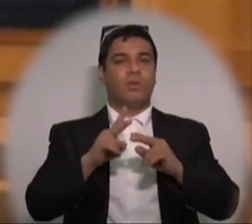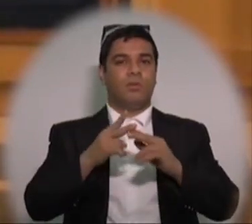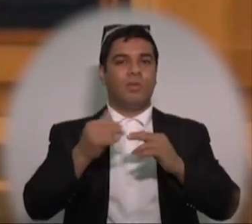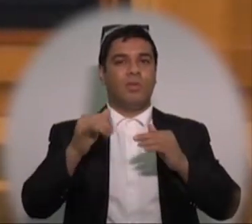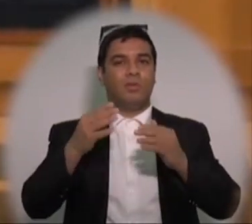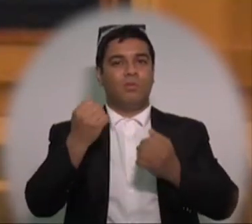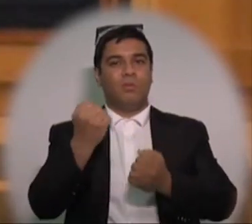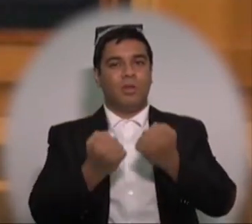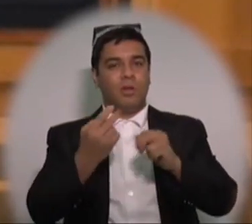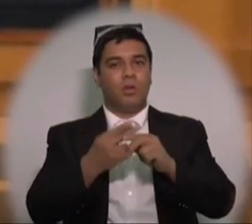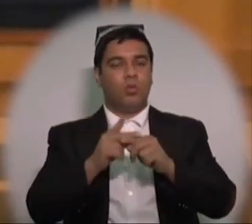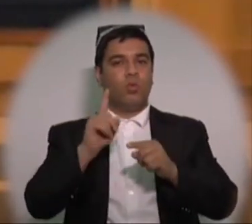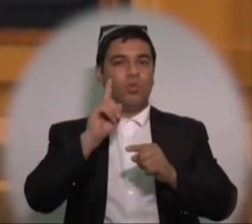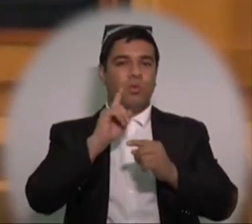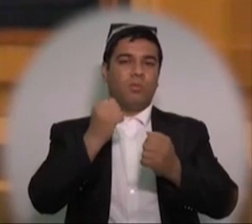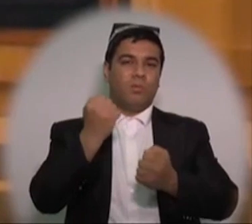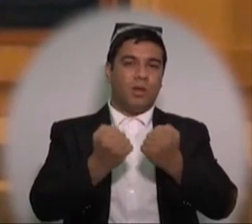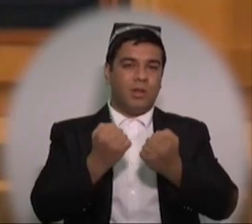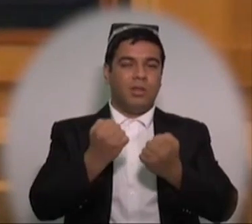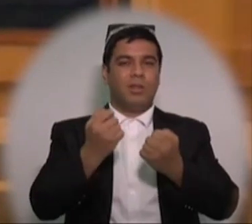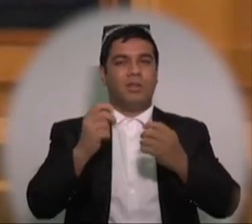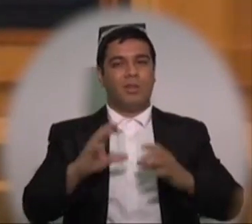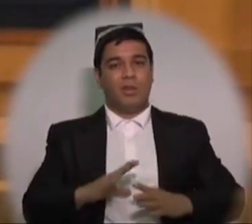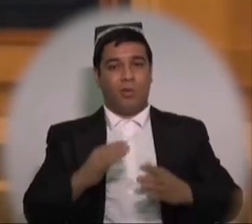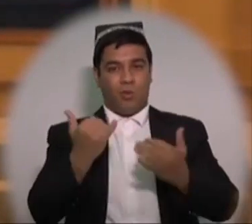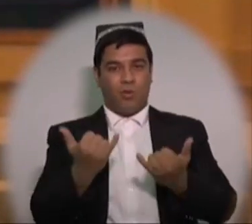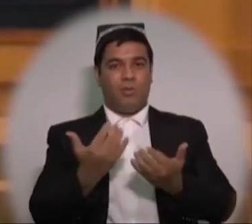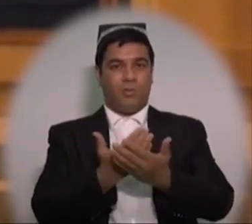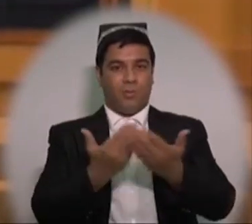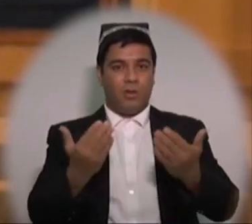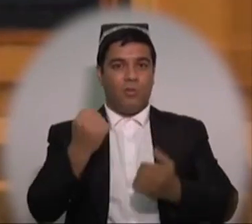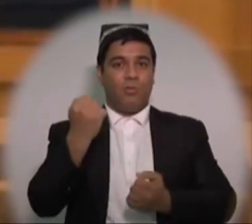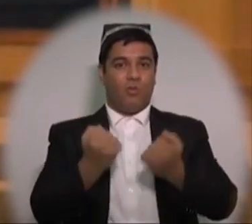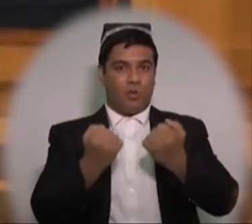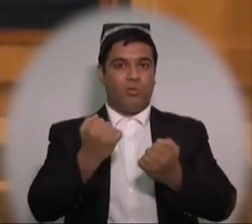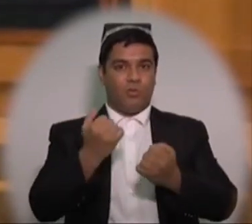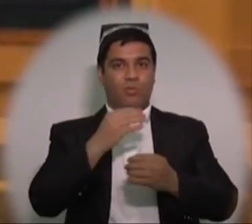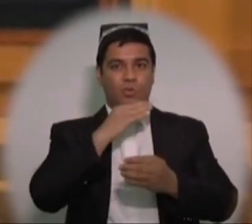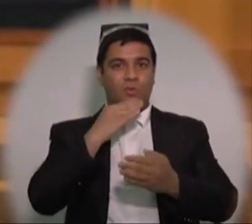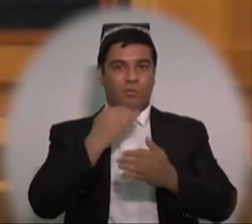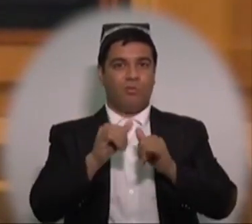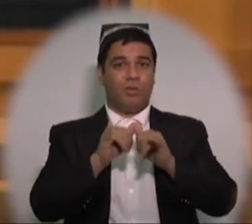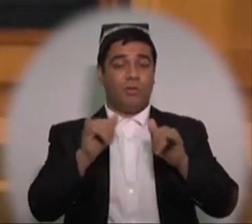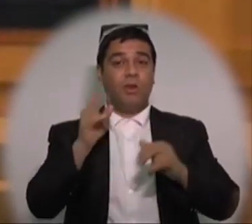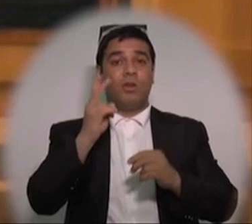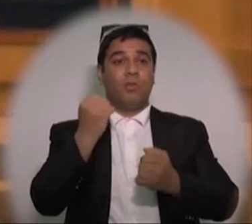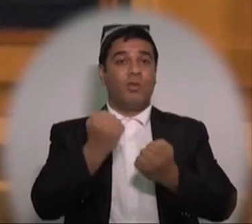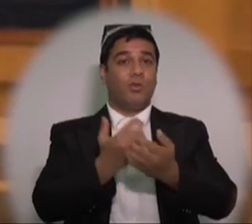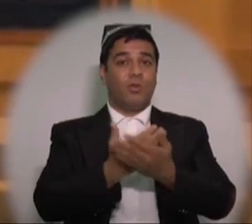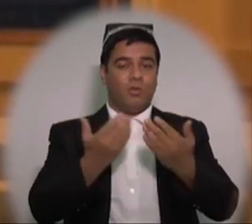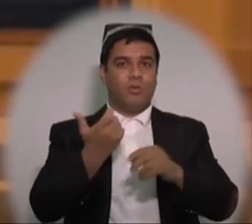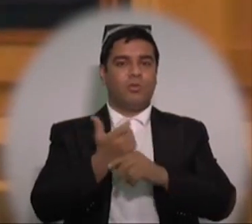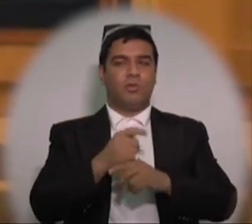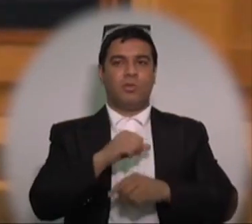Minadigan narsani qulay bo'lishi insonning saodatidan biri. Hozir mana mashina minadigan bo'ldik. Mashinasi yo'q odam